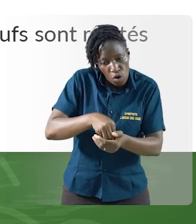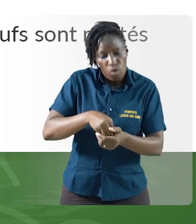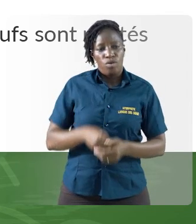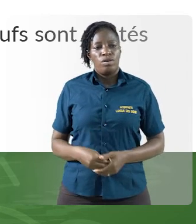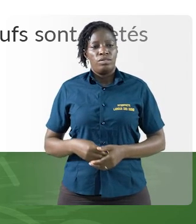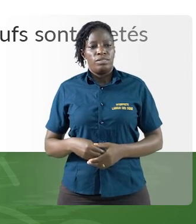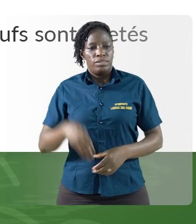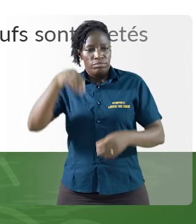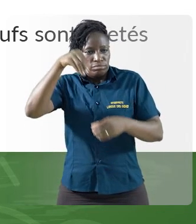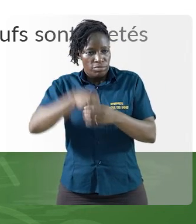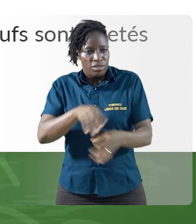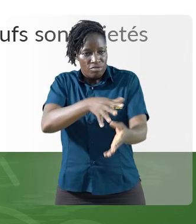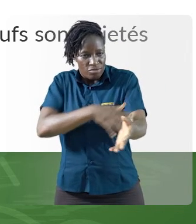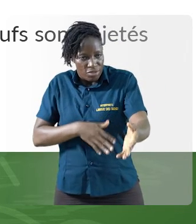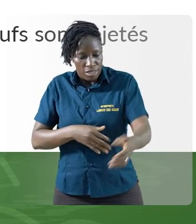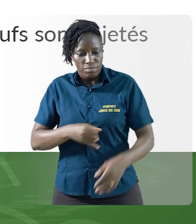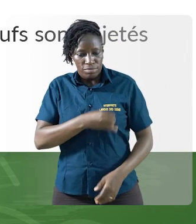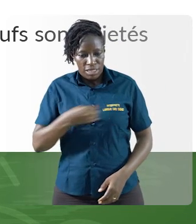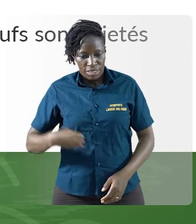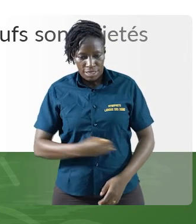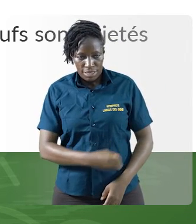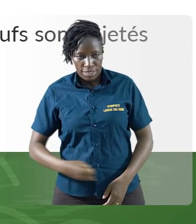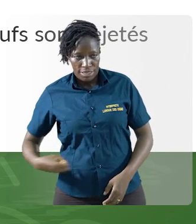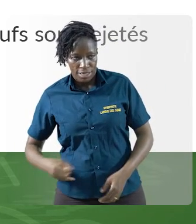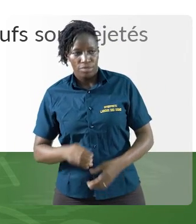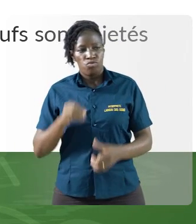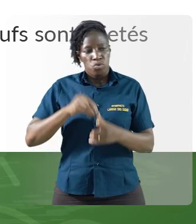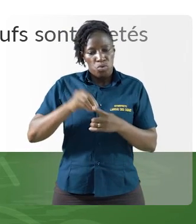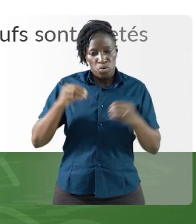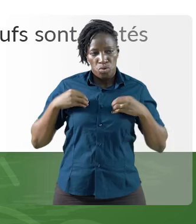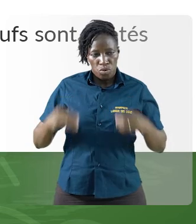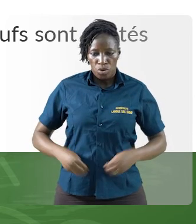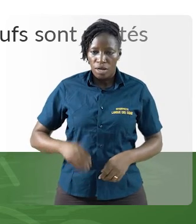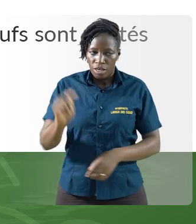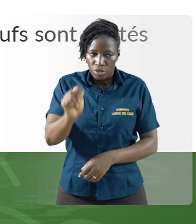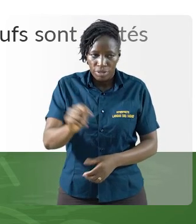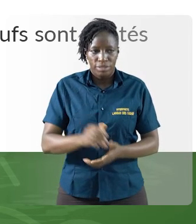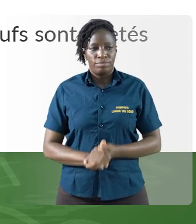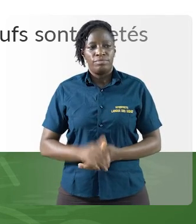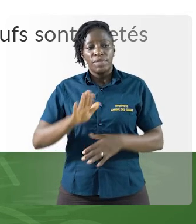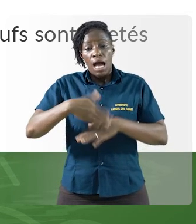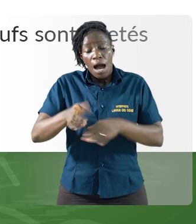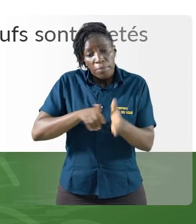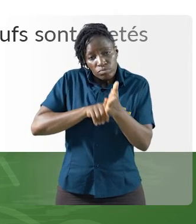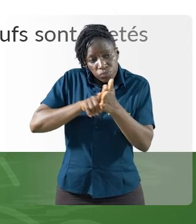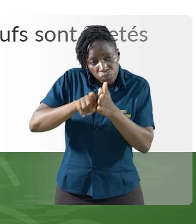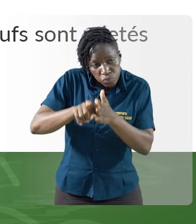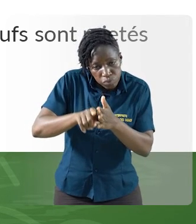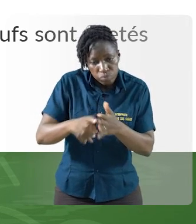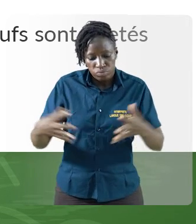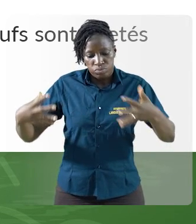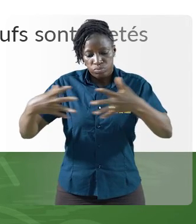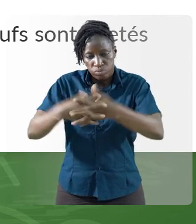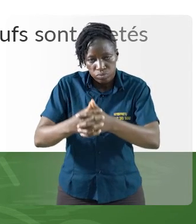vessie urinaire. Par la suite, les schistosomes s'accouplent pour